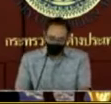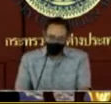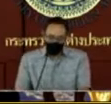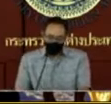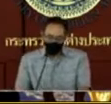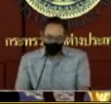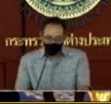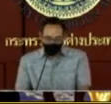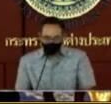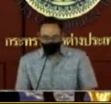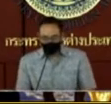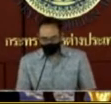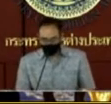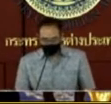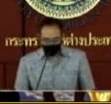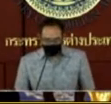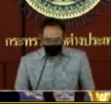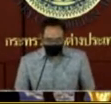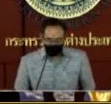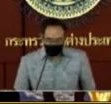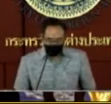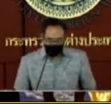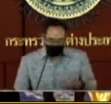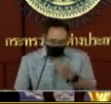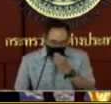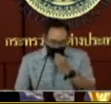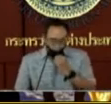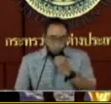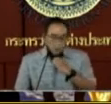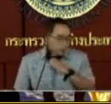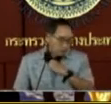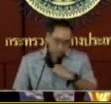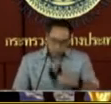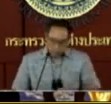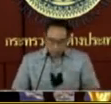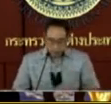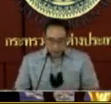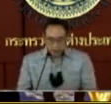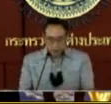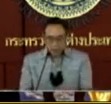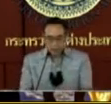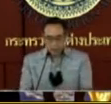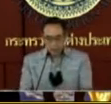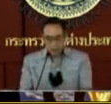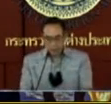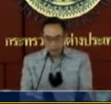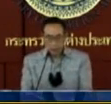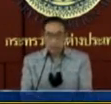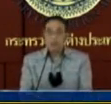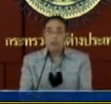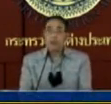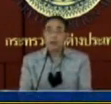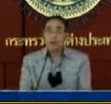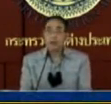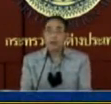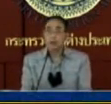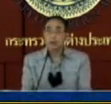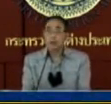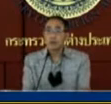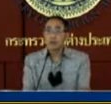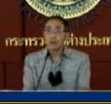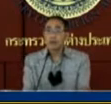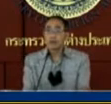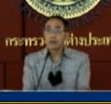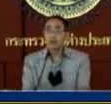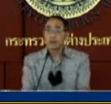นิติบัญญัติของสหรัฐนะครับ เรื่องที่5เป็นเรื่องการเสนอรายงานท